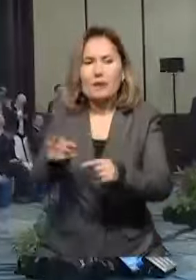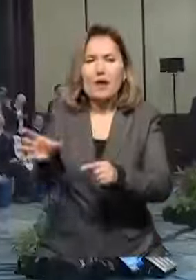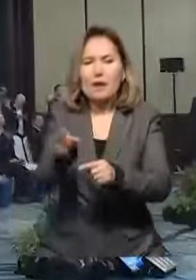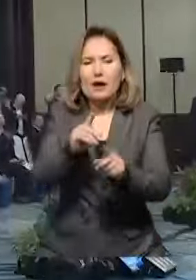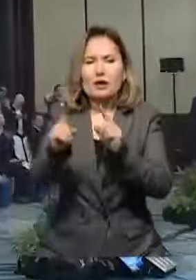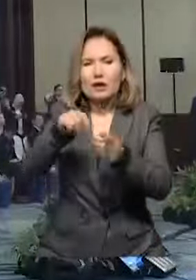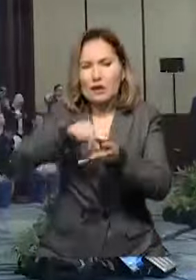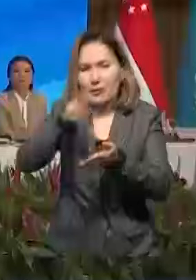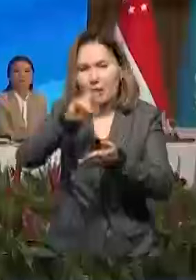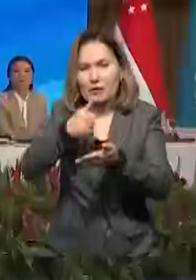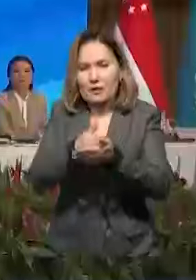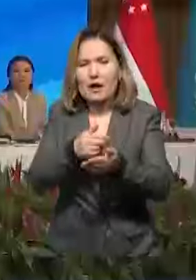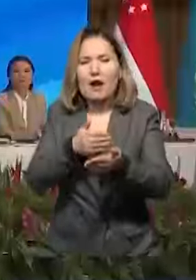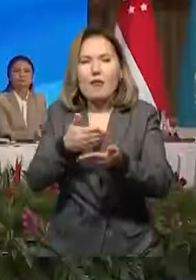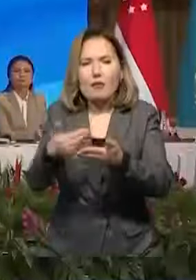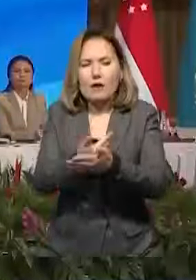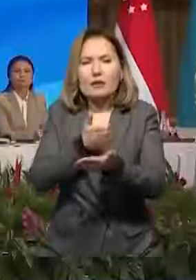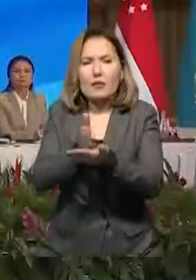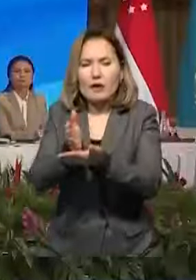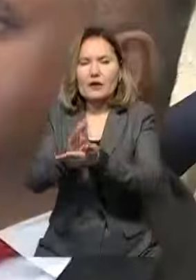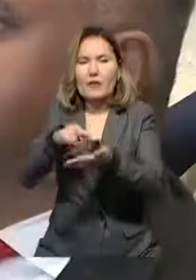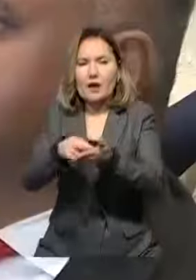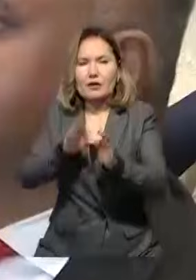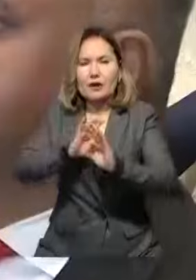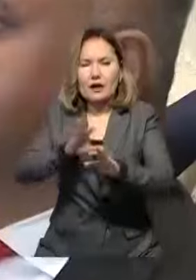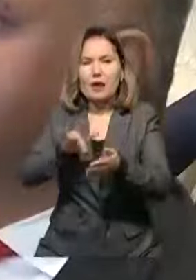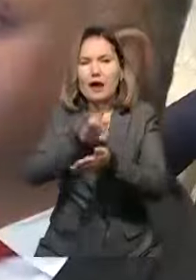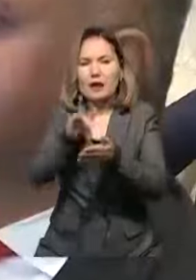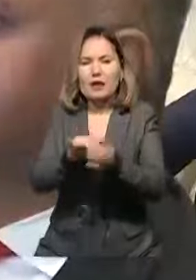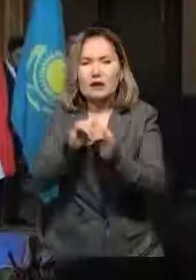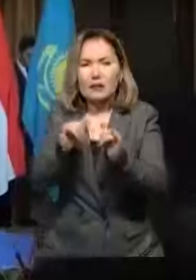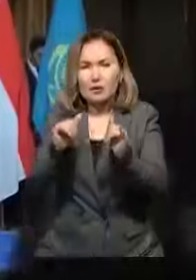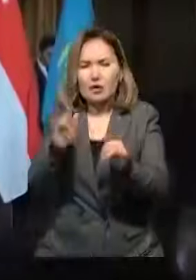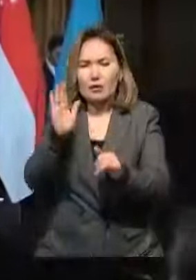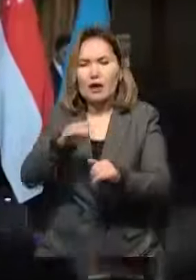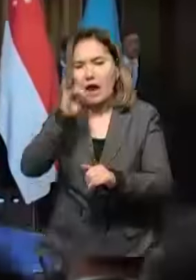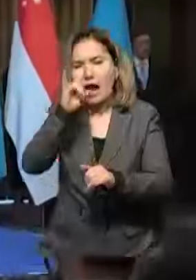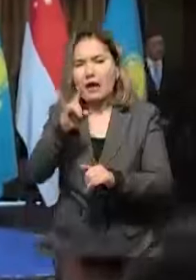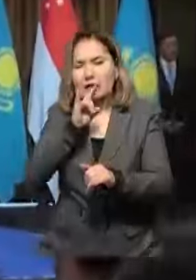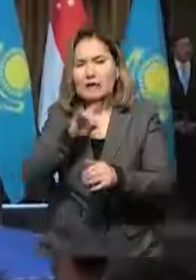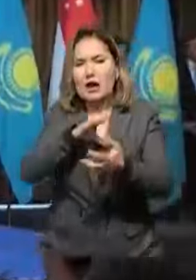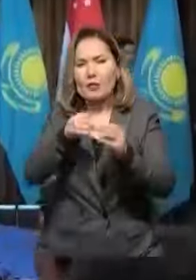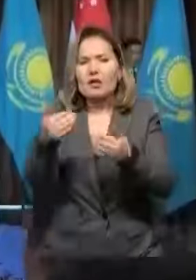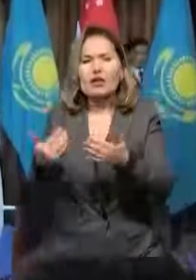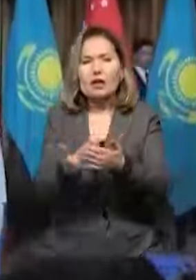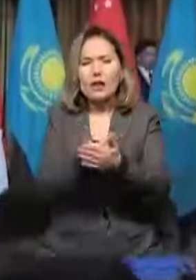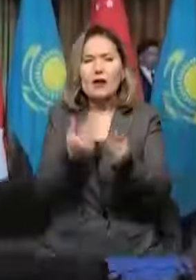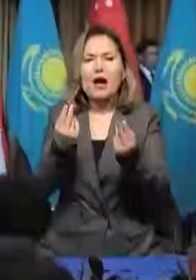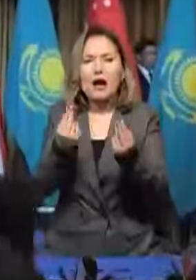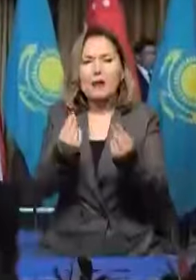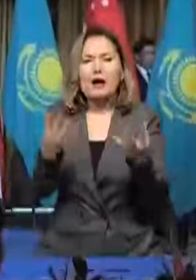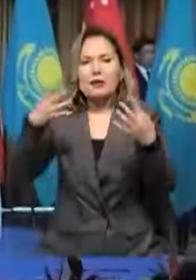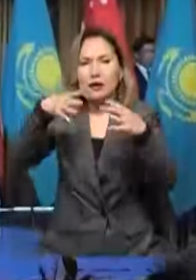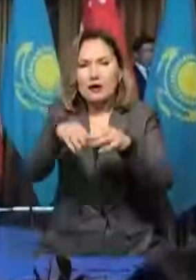қосқан мемлекет басшысы басым бағыттарды айқындап берді. Бірінші, қаланы дамыту секторы. Қазақстанда мүлде жаңа әрі